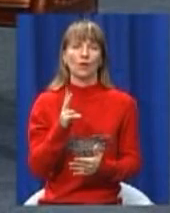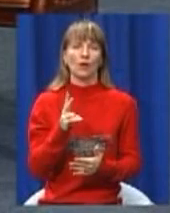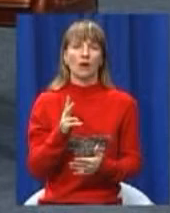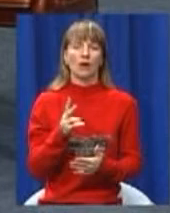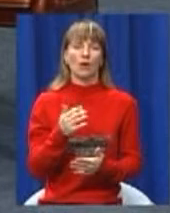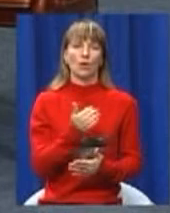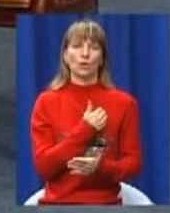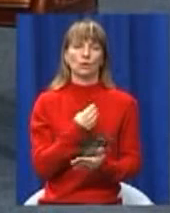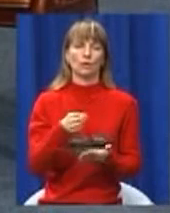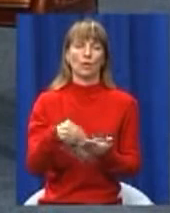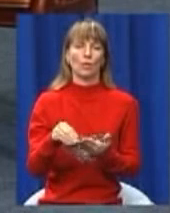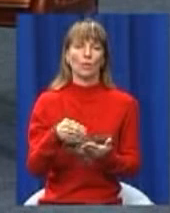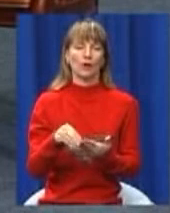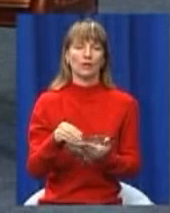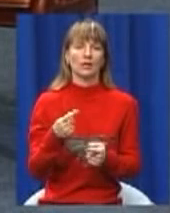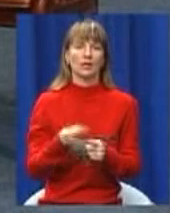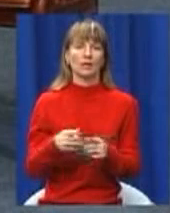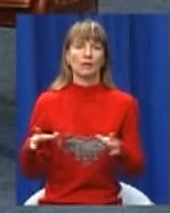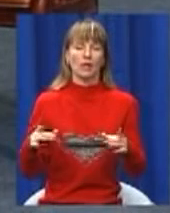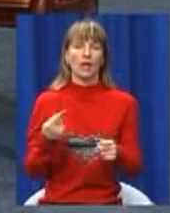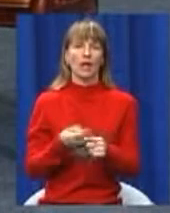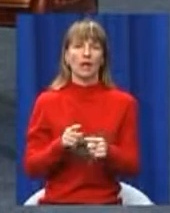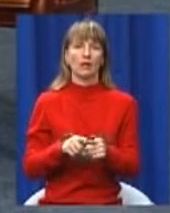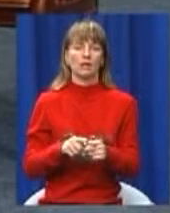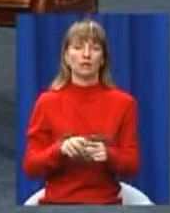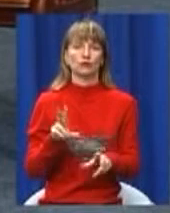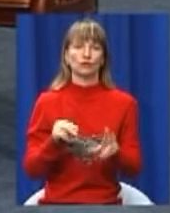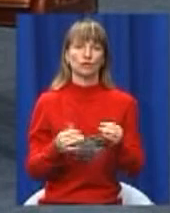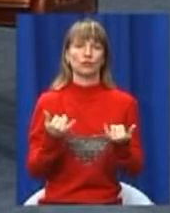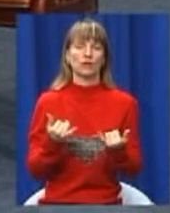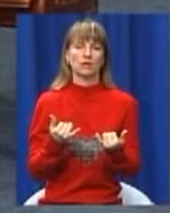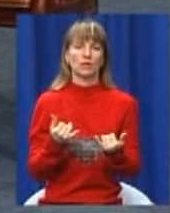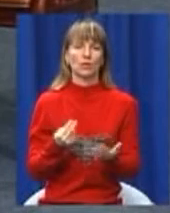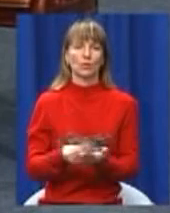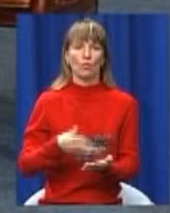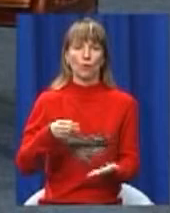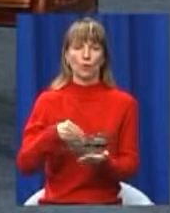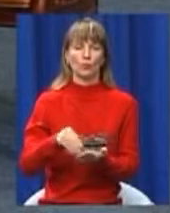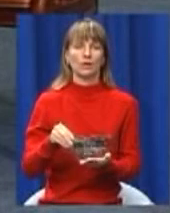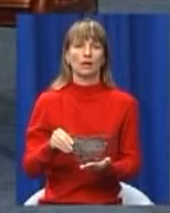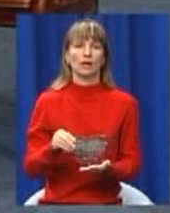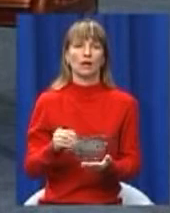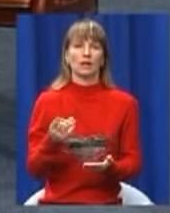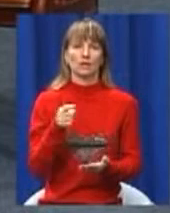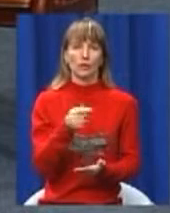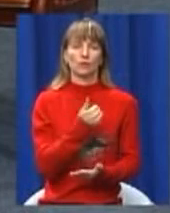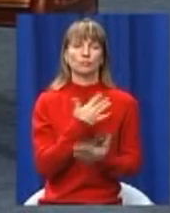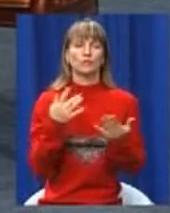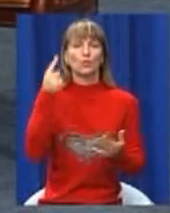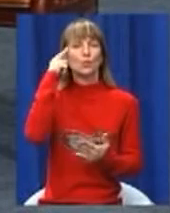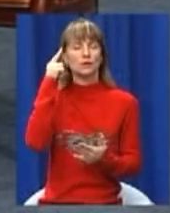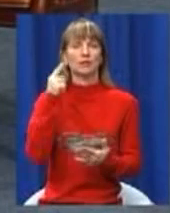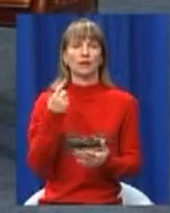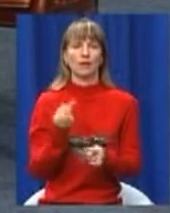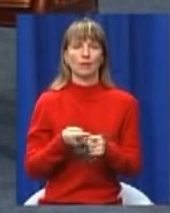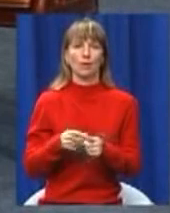музичними платівками, тому що вони є такими от предметами розкоші на сьогодні. Тож, що ти хочеш більше дізнатися про ці музичні